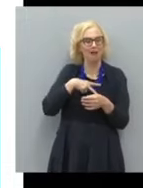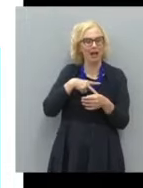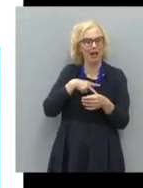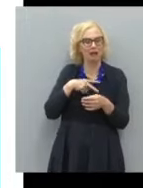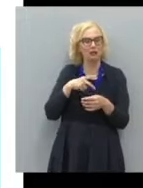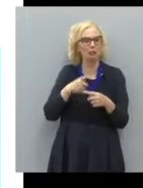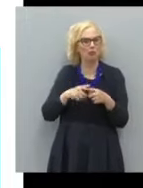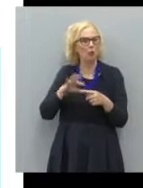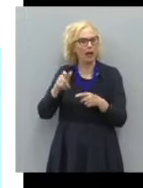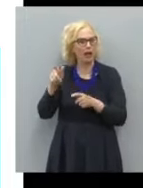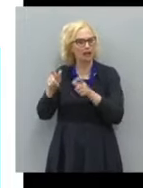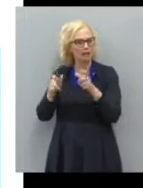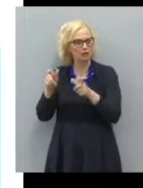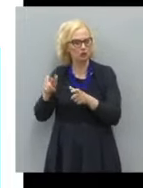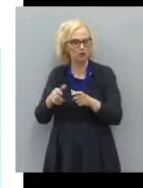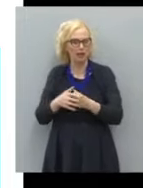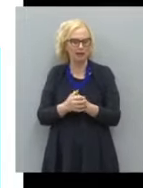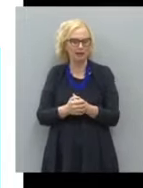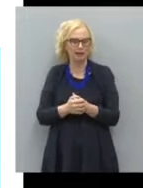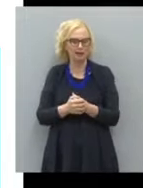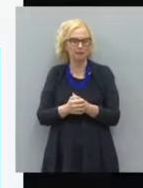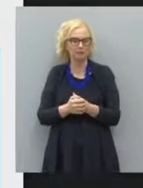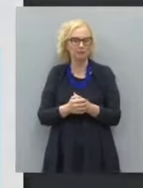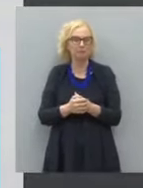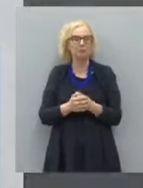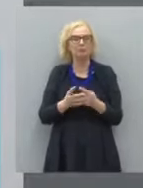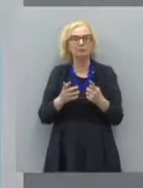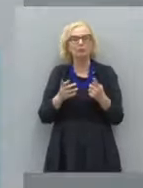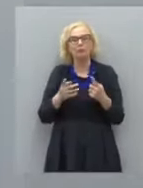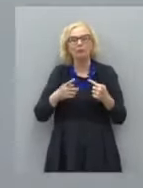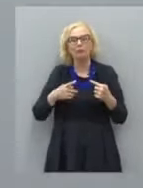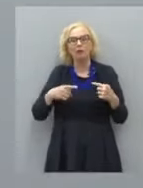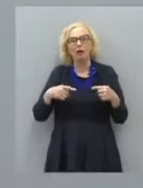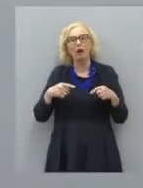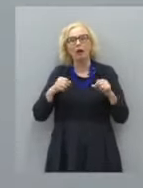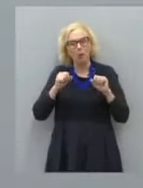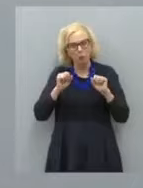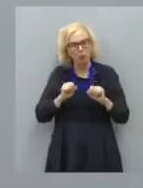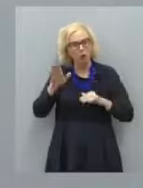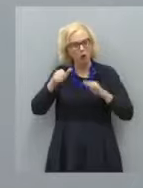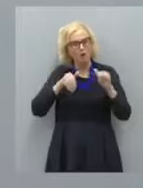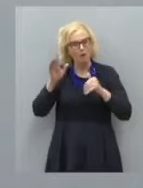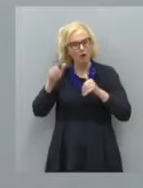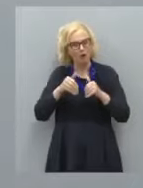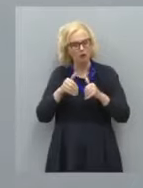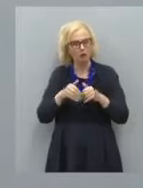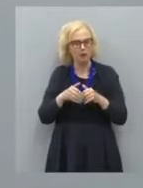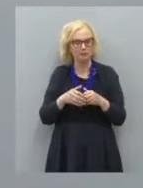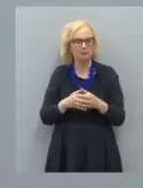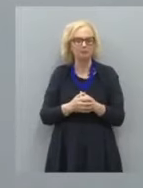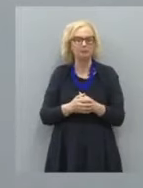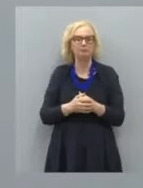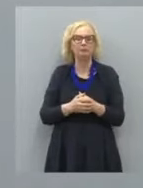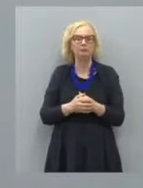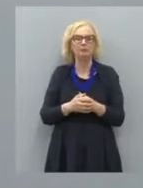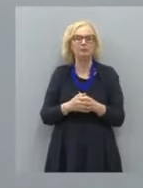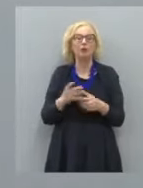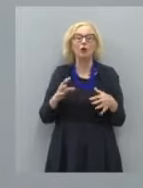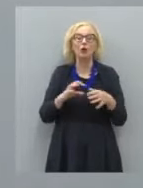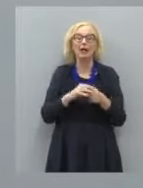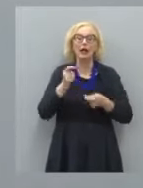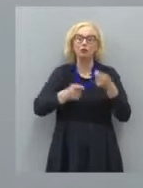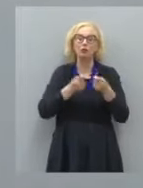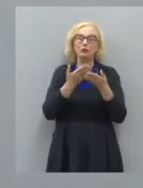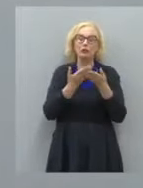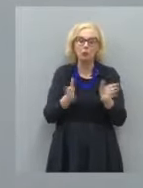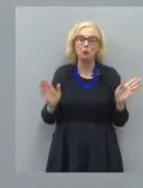anche di altri soggetti che potremmo ha sempre via via più coinvolgere azioni sulla spesa pubblica migliorare